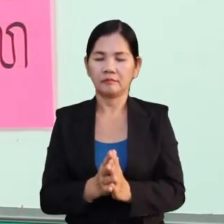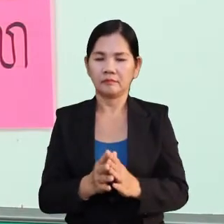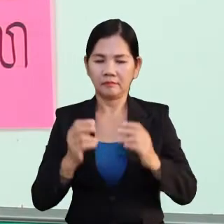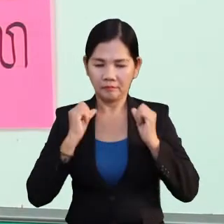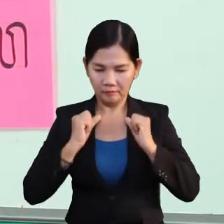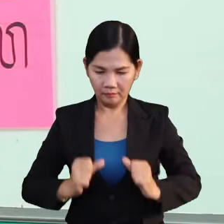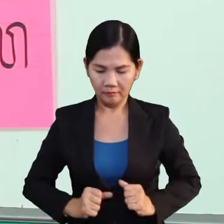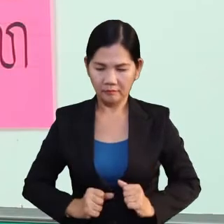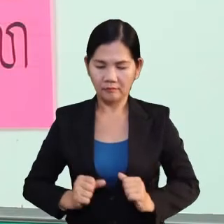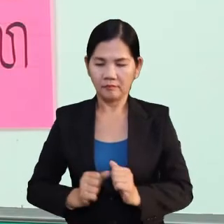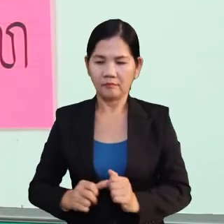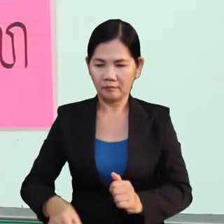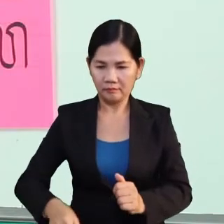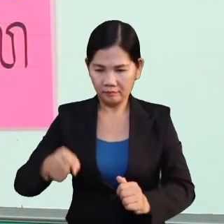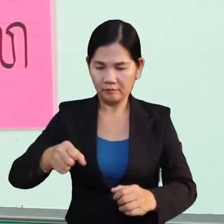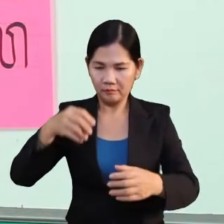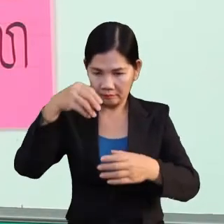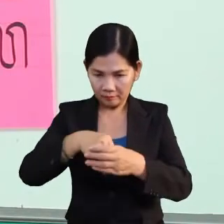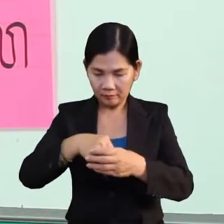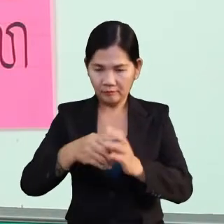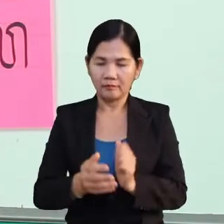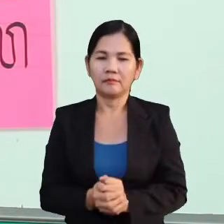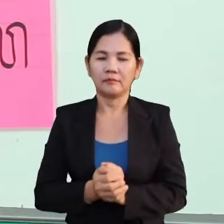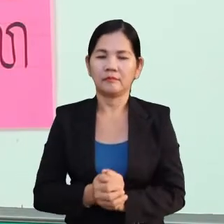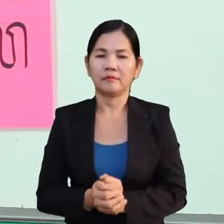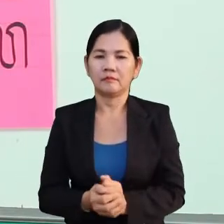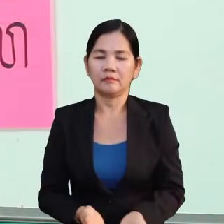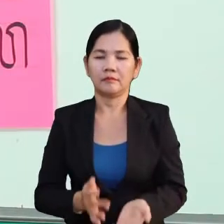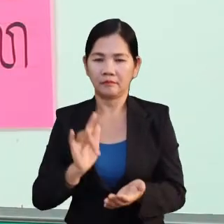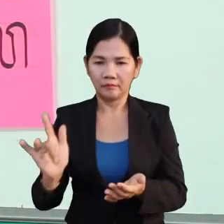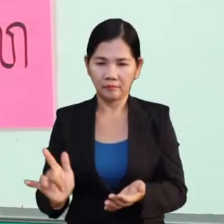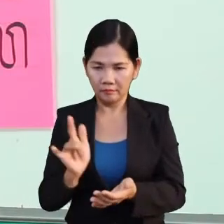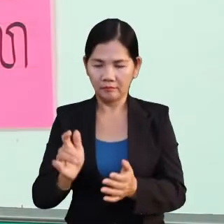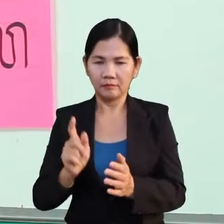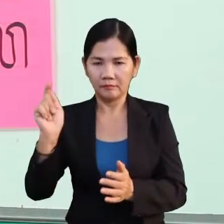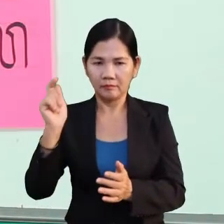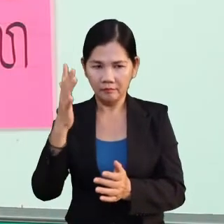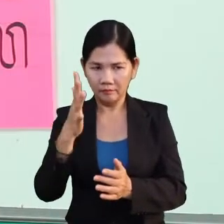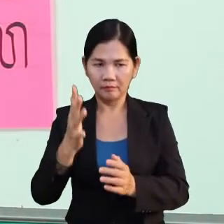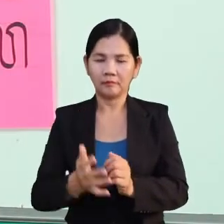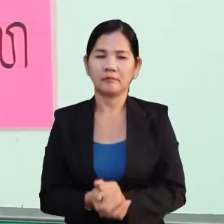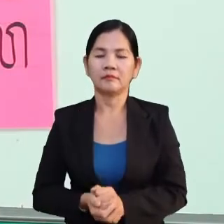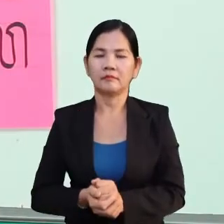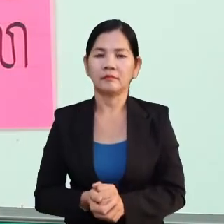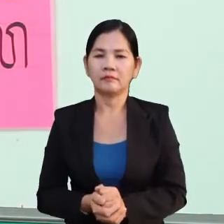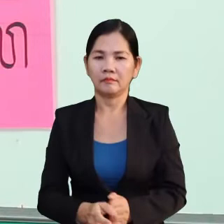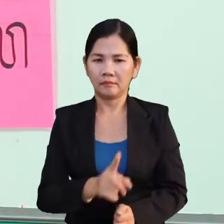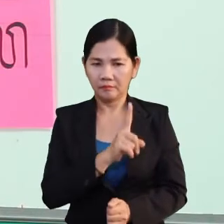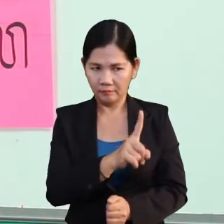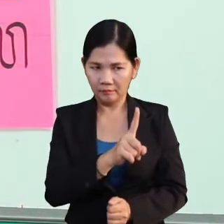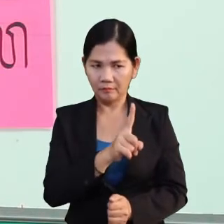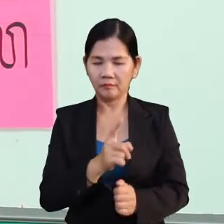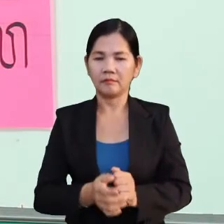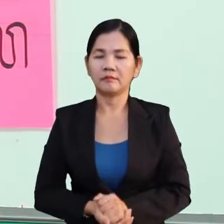បចាតាំងពីយប់មកម្លេះអញ្ចឹងអ្នកគ្រូនឹងដាក់ឲ្យត្រូវនឹងរូបភាពអញ្ចឹងគឺដាក់លេខ1គឺមុ